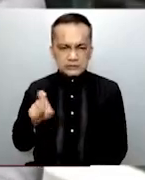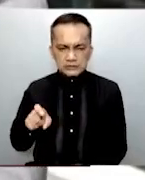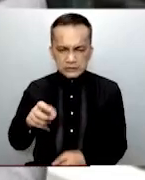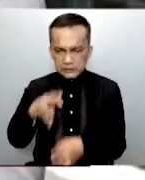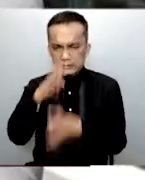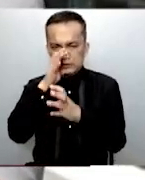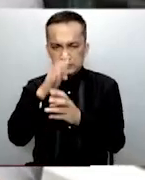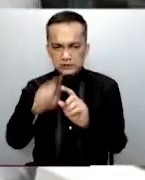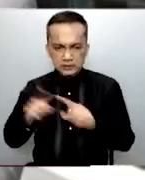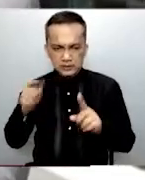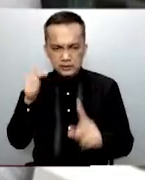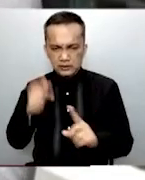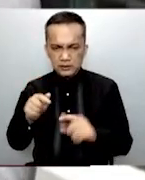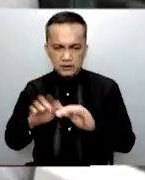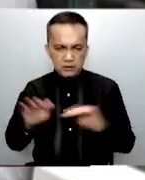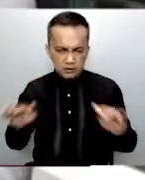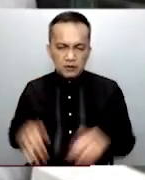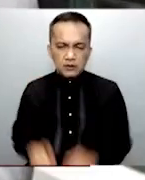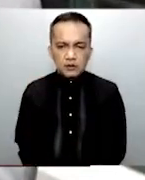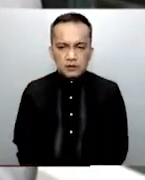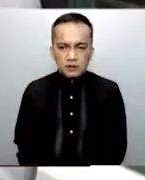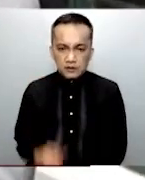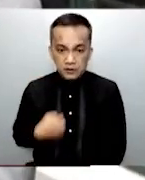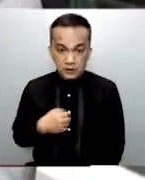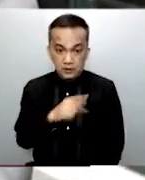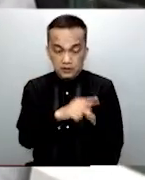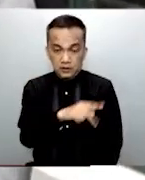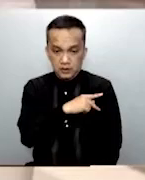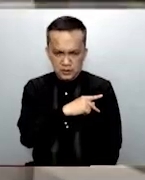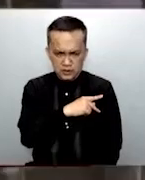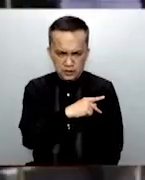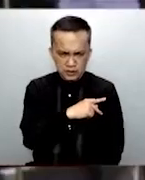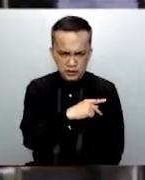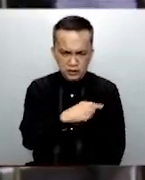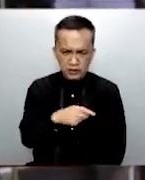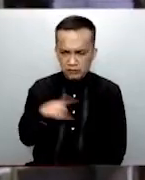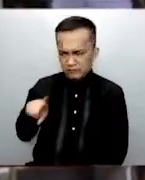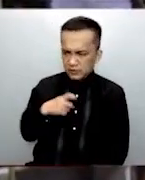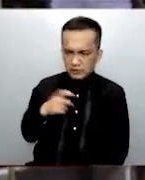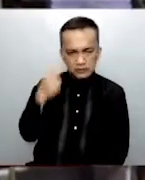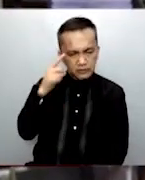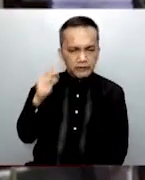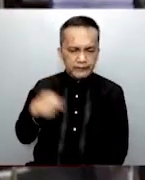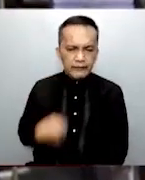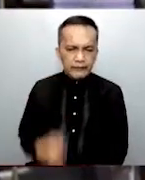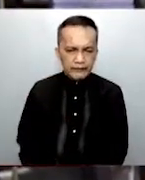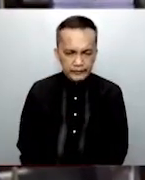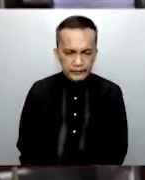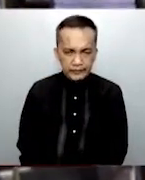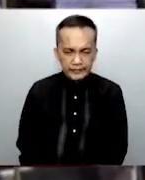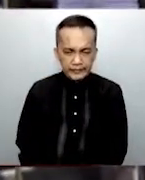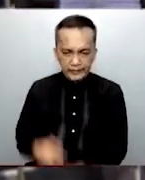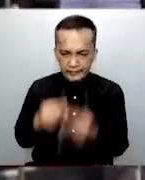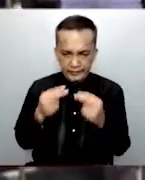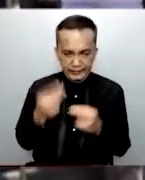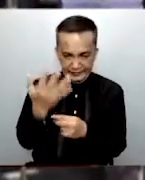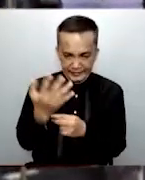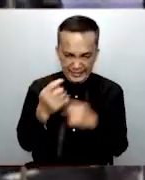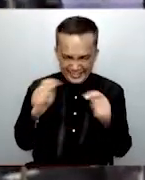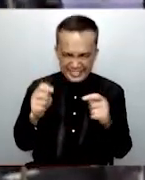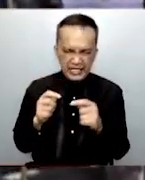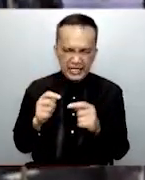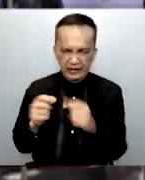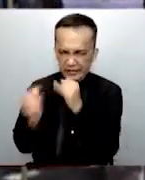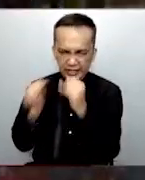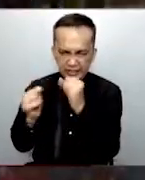mga kabataan. Ako personally, it's very offensive for me. Sinubukan ng News 5 na kunin ang panig ng